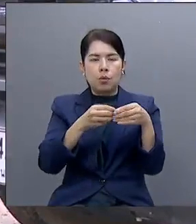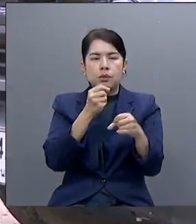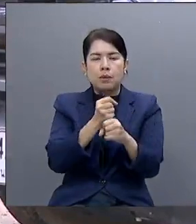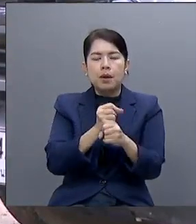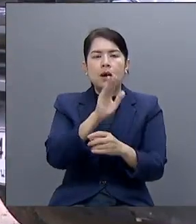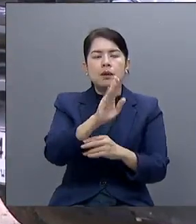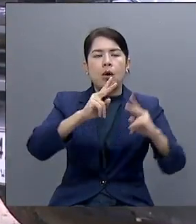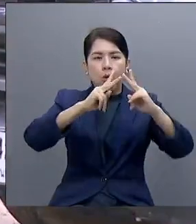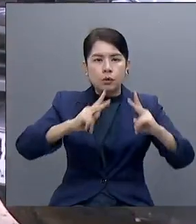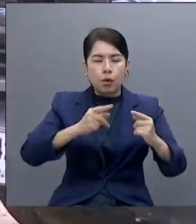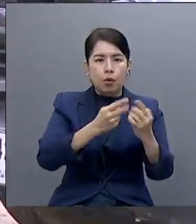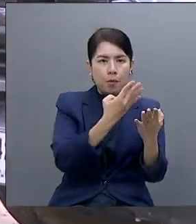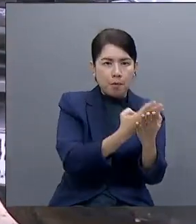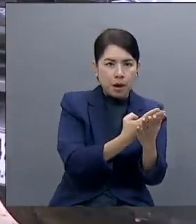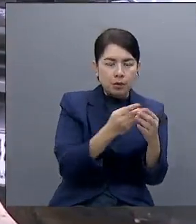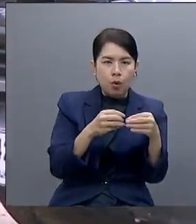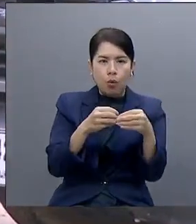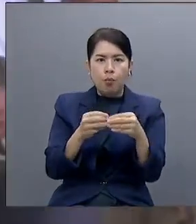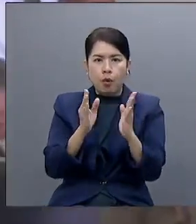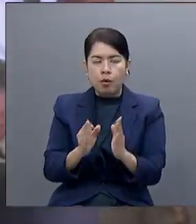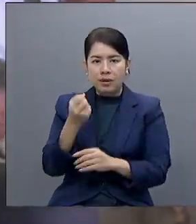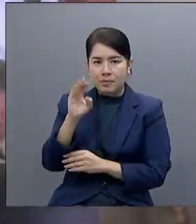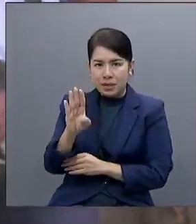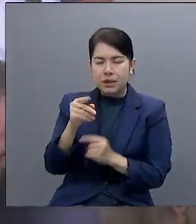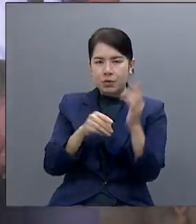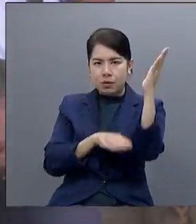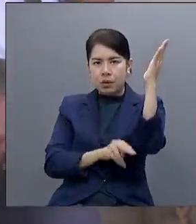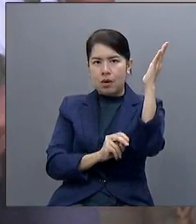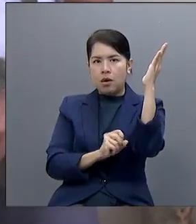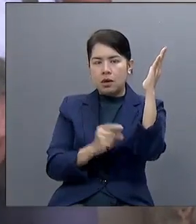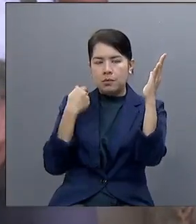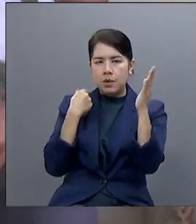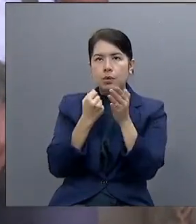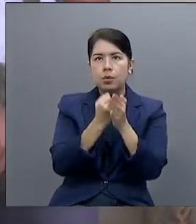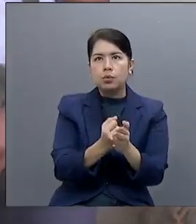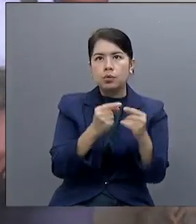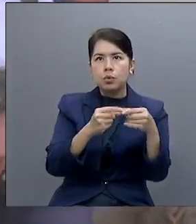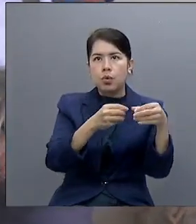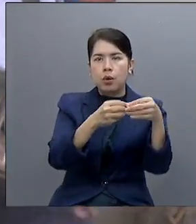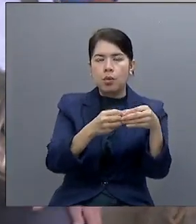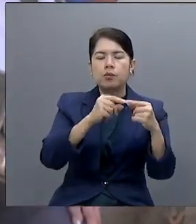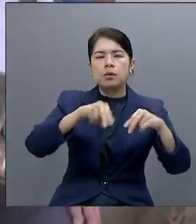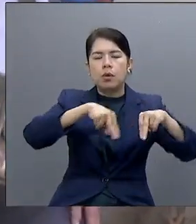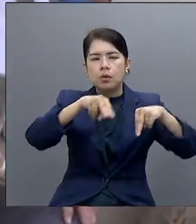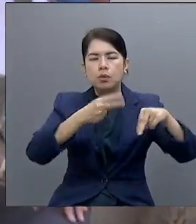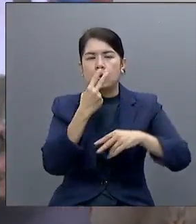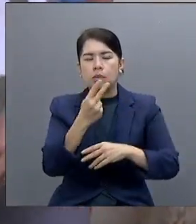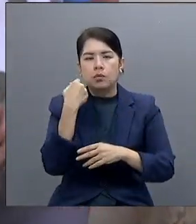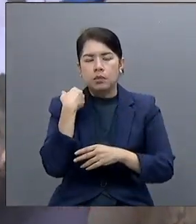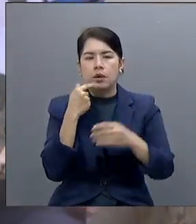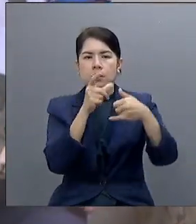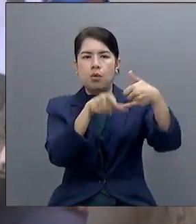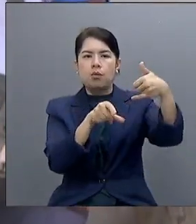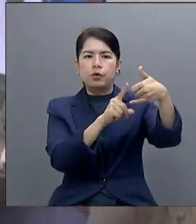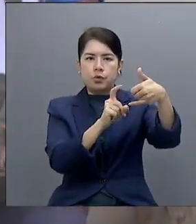ธรรมราช14นายได้เสริมกำลังเข้ามาเพื่อร่วมปฏิบัติการในการค้นหานายแป้งแบบปูพรมในพื้นที่เทือกเขาบรรทัดส่ว